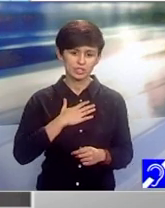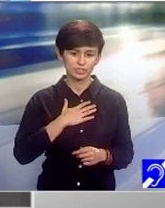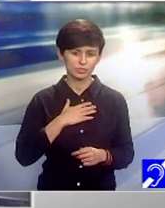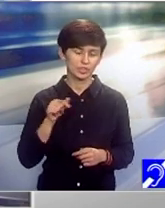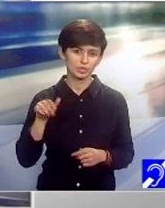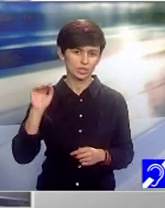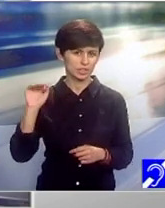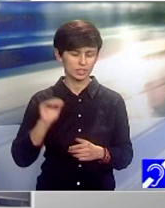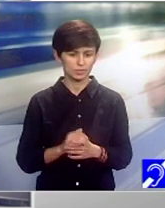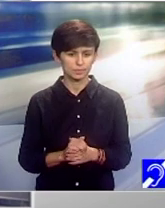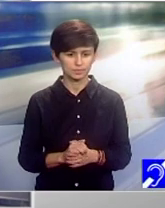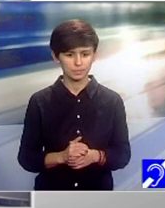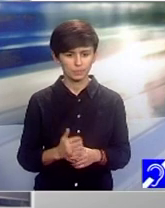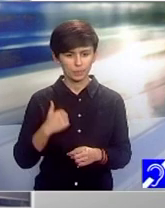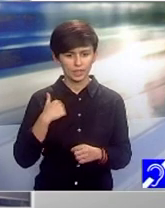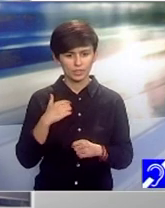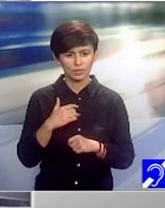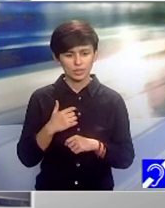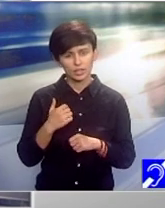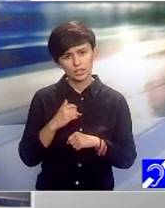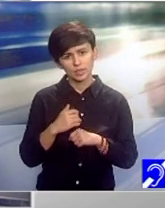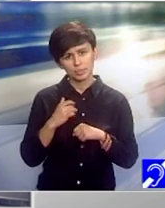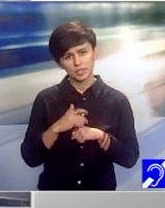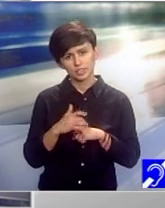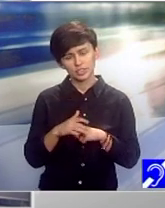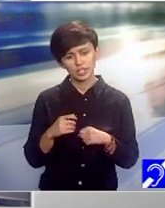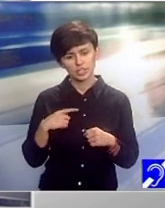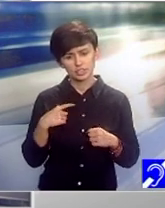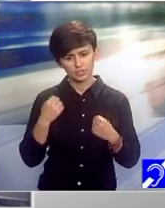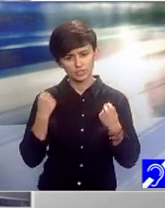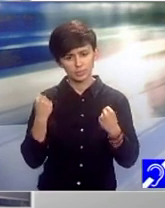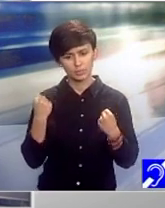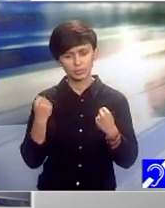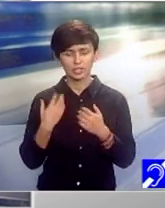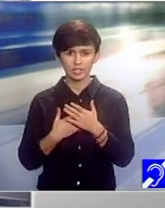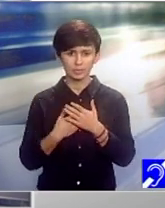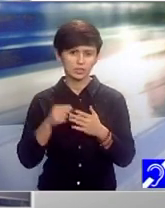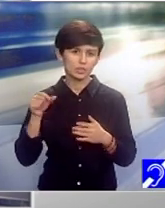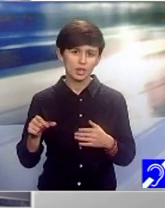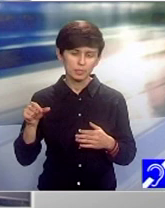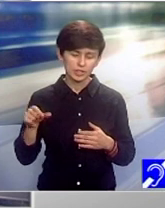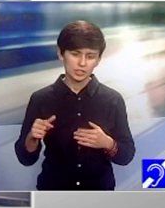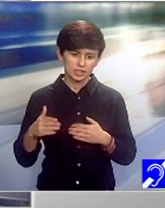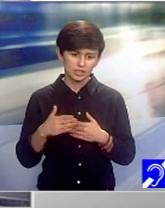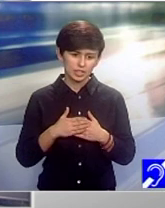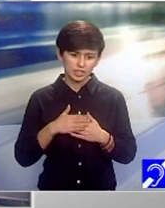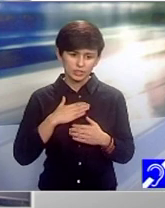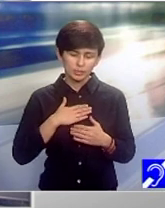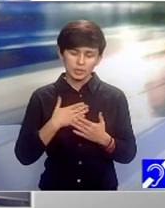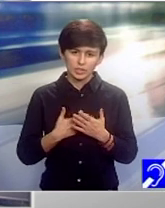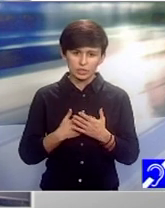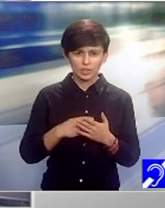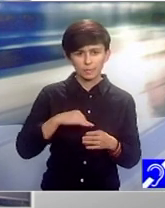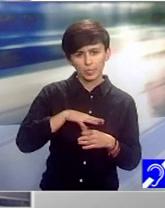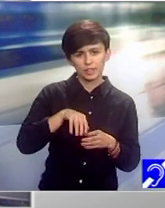că eu am încercat să rămân puternic pentru cei din jurul meu, deoarece, cum ți-am spus, de obicei familia și prietenii